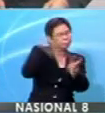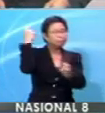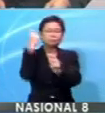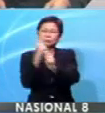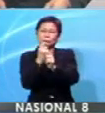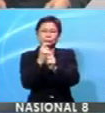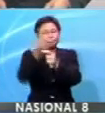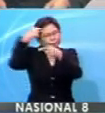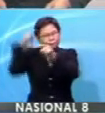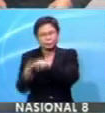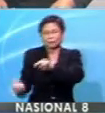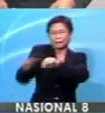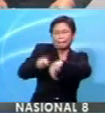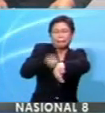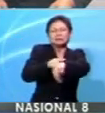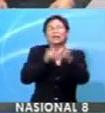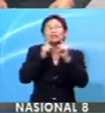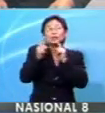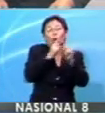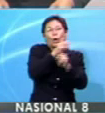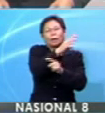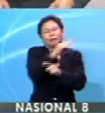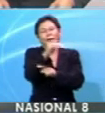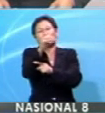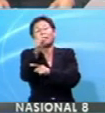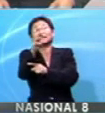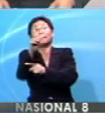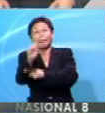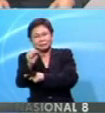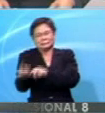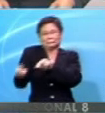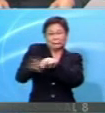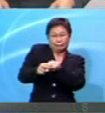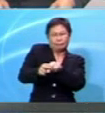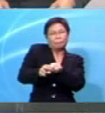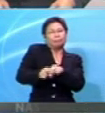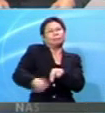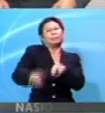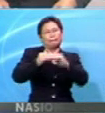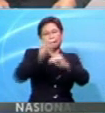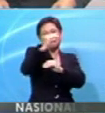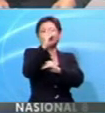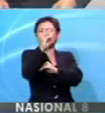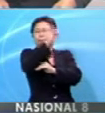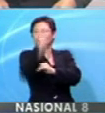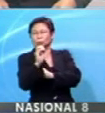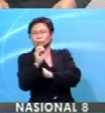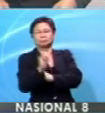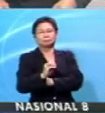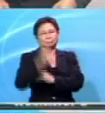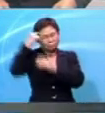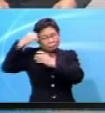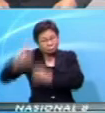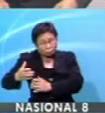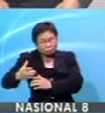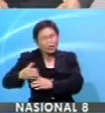tetapi bersetuju menambah masa berbuat dan khidmat pesanan ringkas SMS pada kadar melebihi 6% keputusan itu